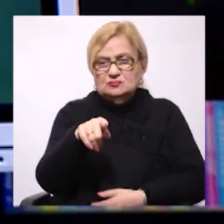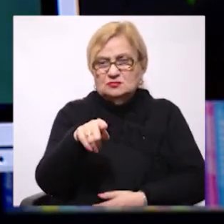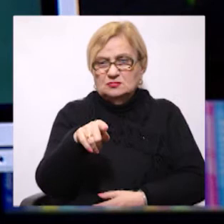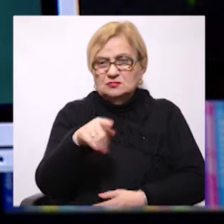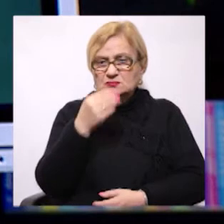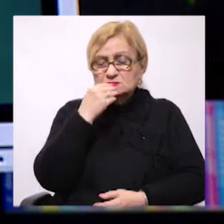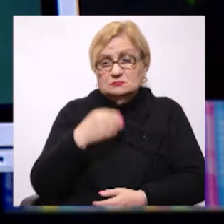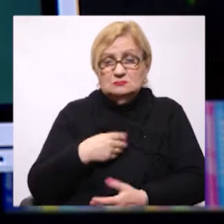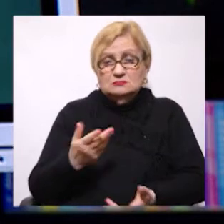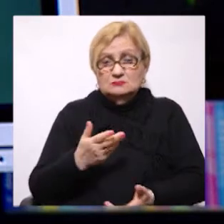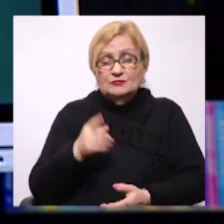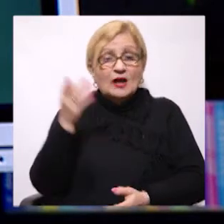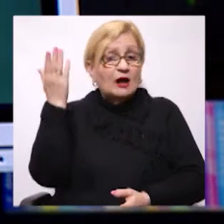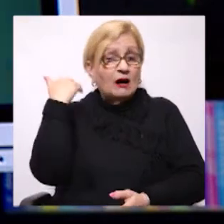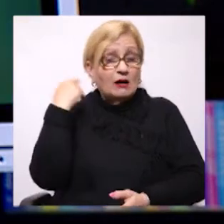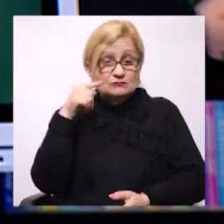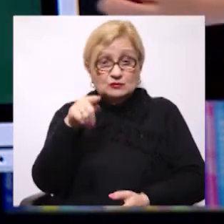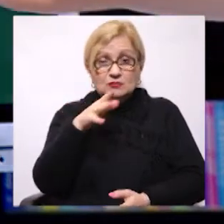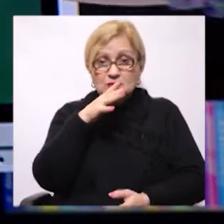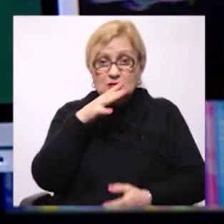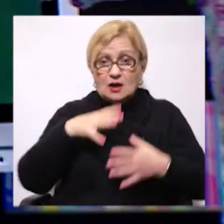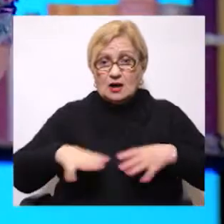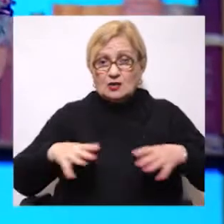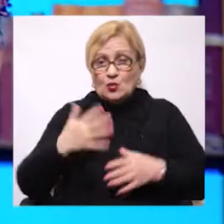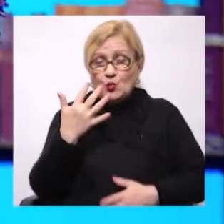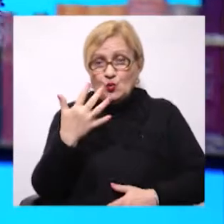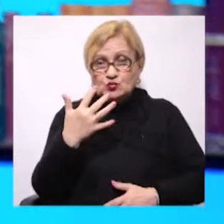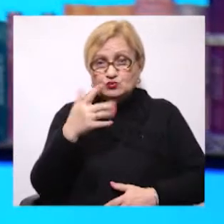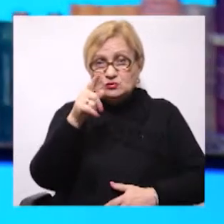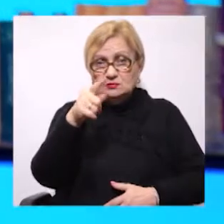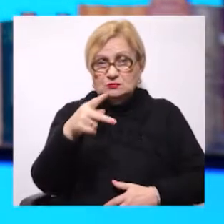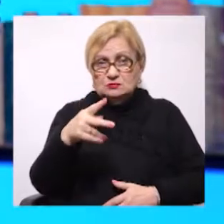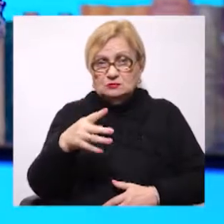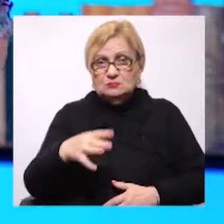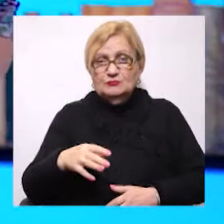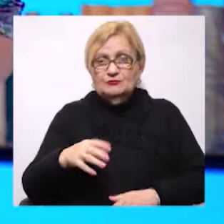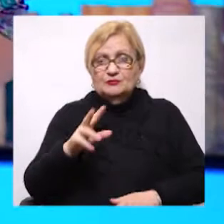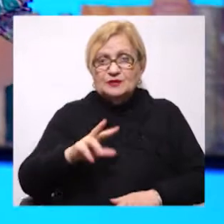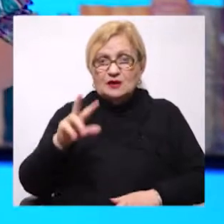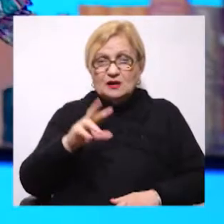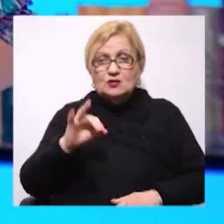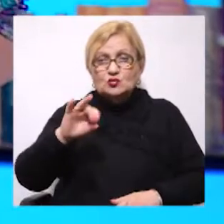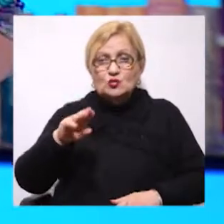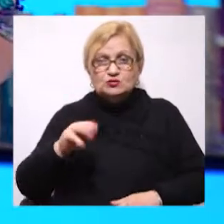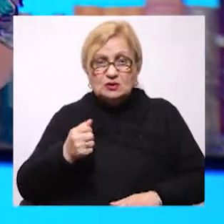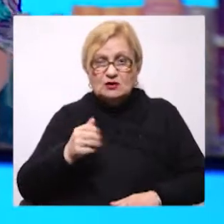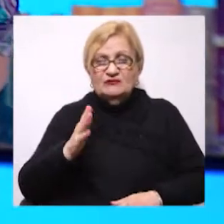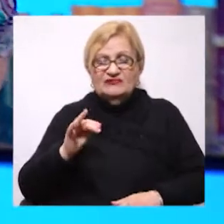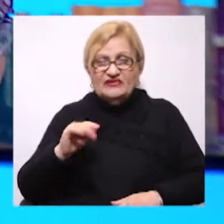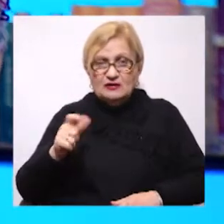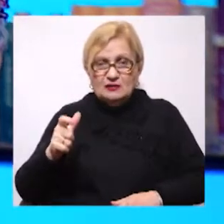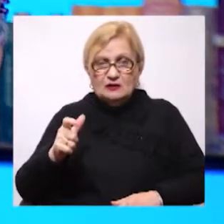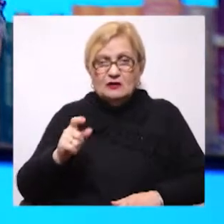ასოები იმ პერიოდში ქართულში იყო აი ეს 500: ჰ, ჲ, ვ, კ,